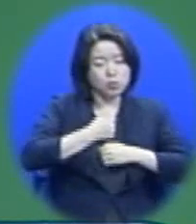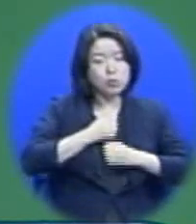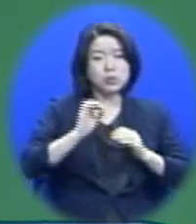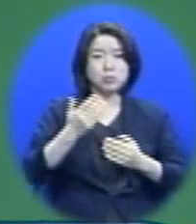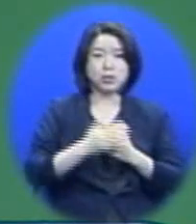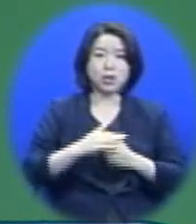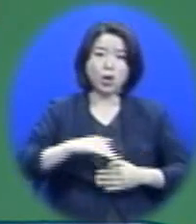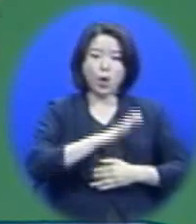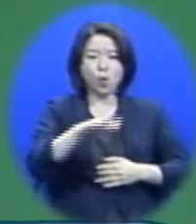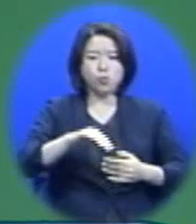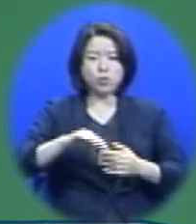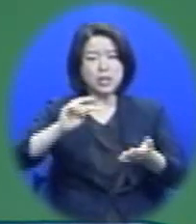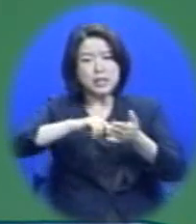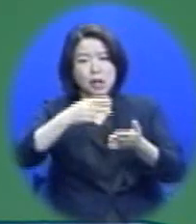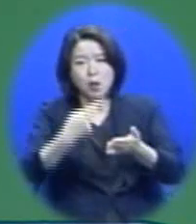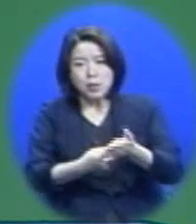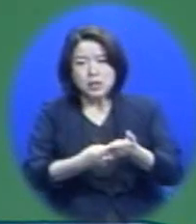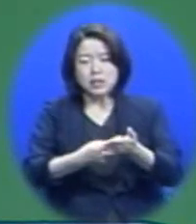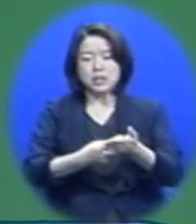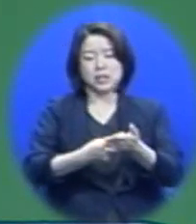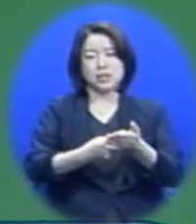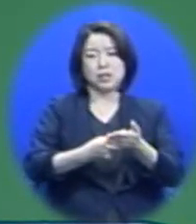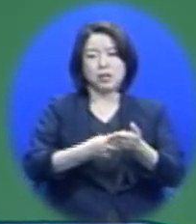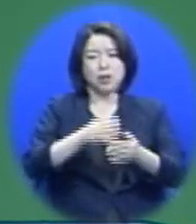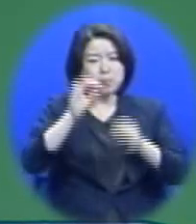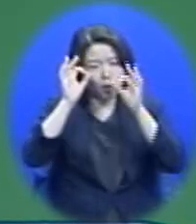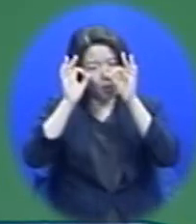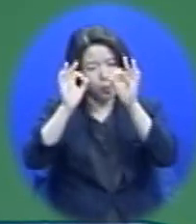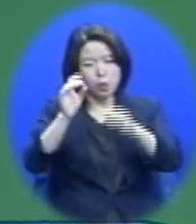넘어뜨리는 볼 것이 얼마나 많은지 모릅니다.